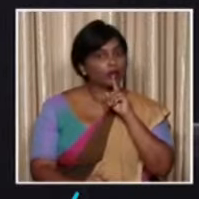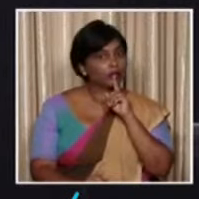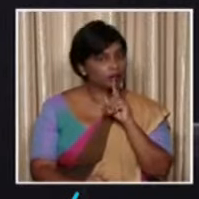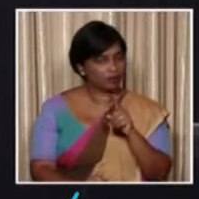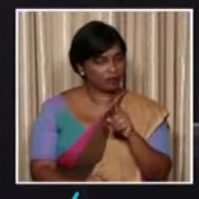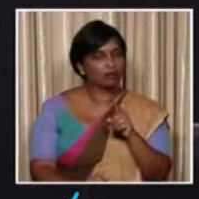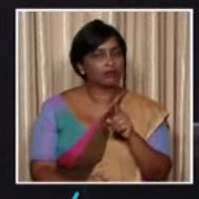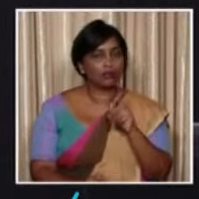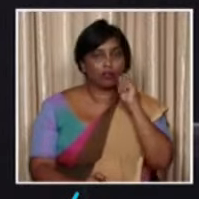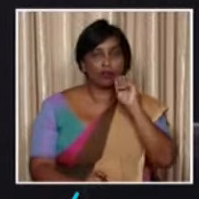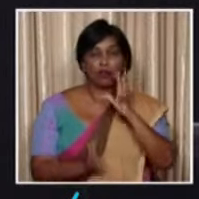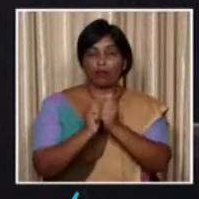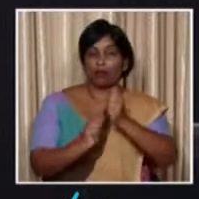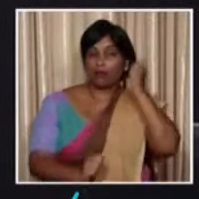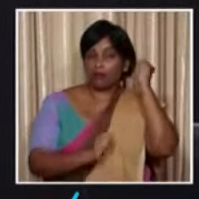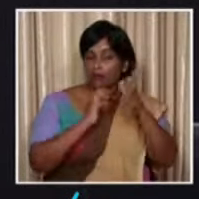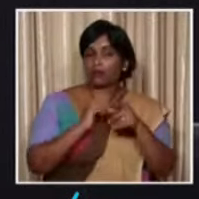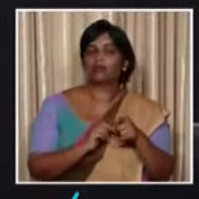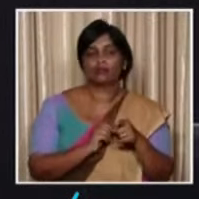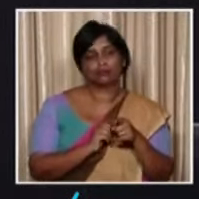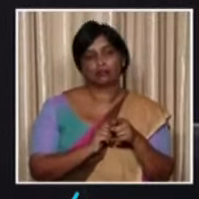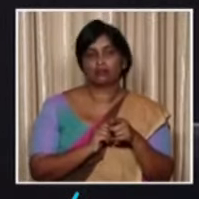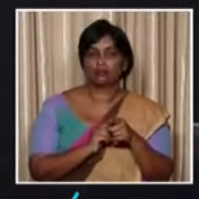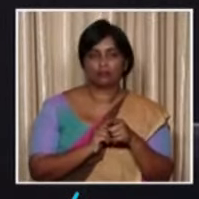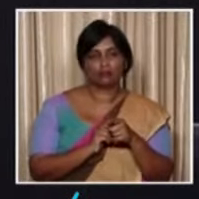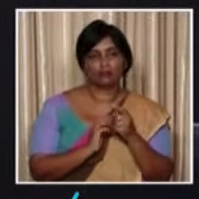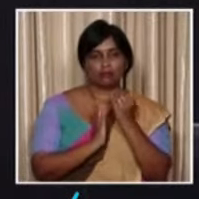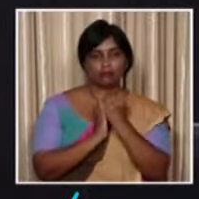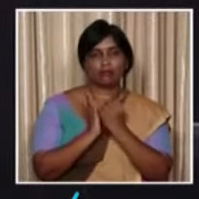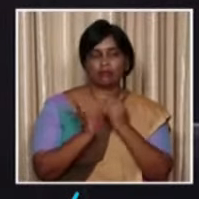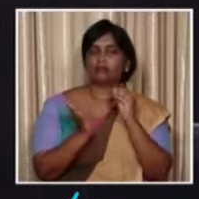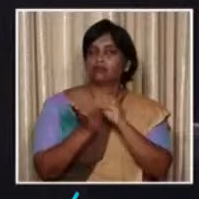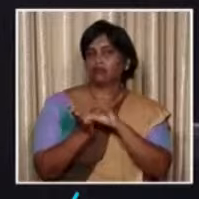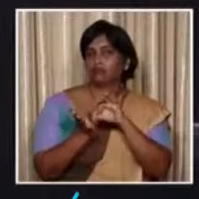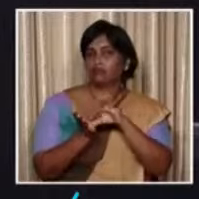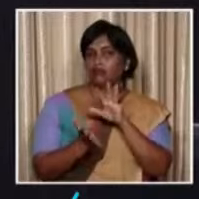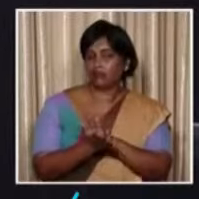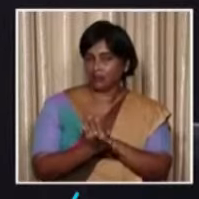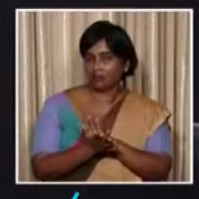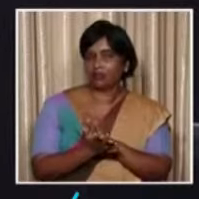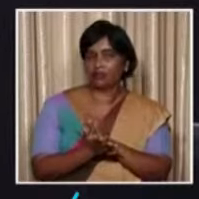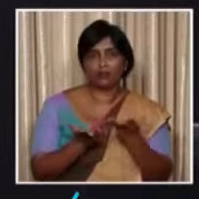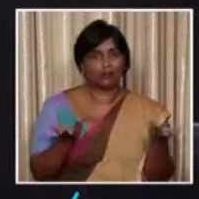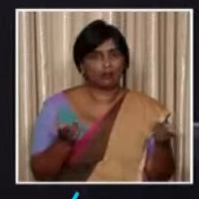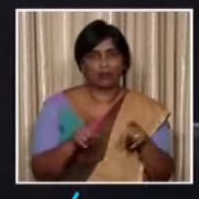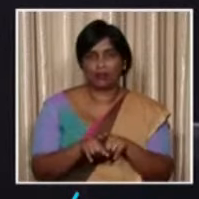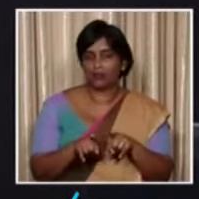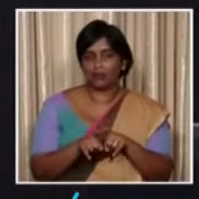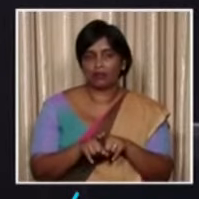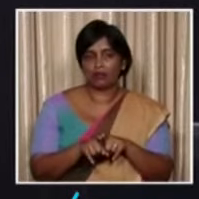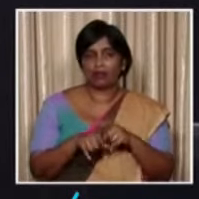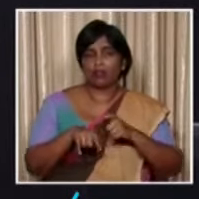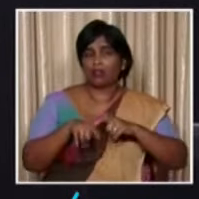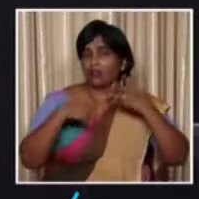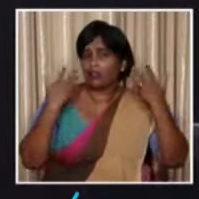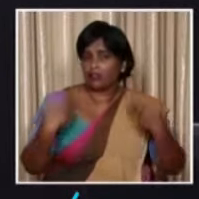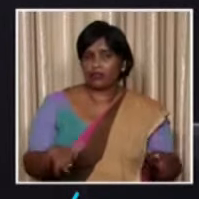පිළිබඳව සහ ජනතාවට මඩ ගහන එක පිළිබඳව නම් ස්ටෑන්ඩින් ඕඩර් දෙමින් කරන්න වෙනවා නැත්තම් මේක කරු කතානායකතුමනි සීමාවක්